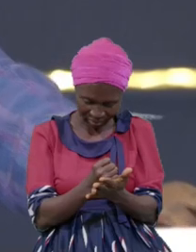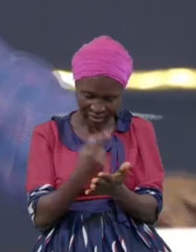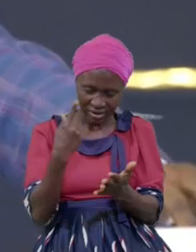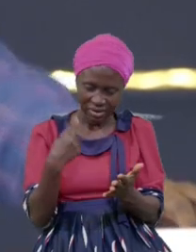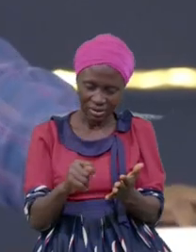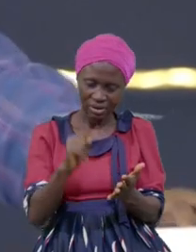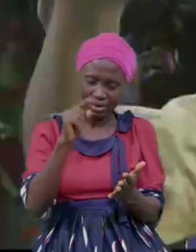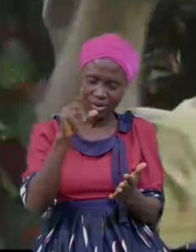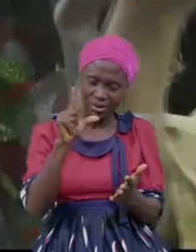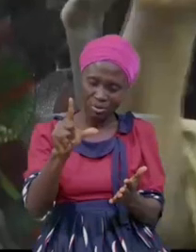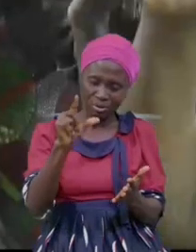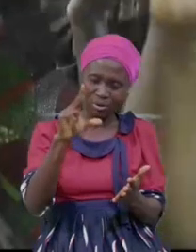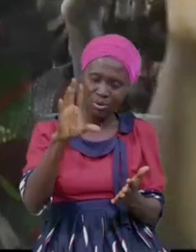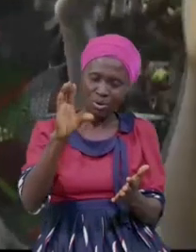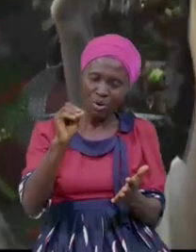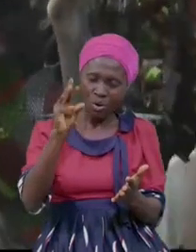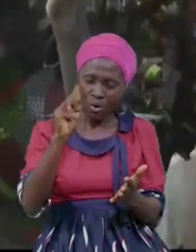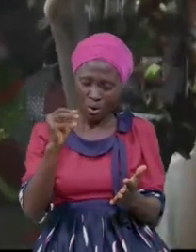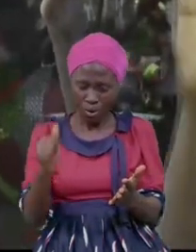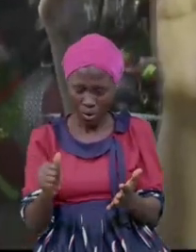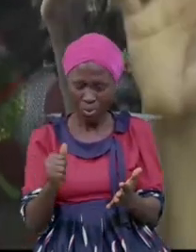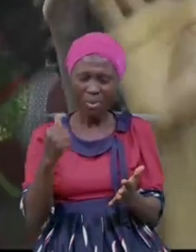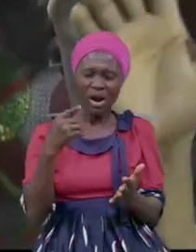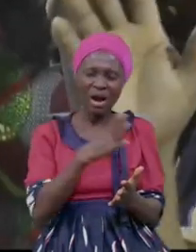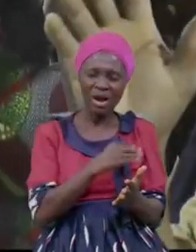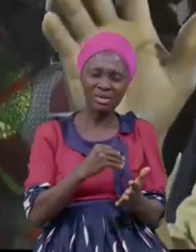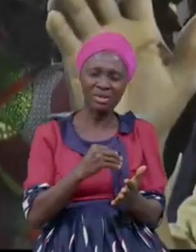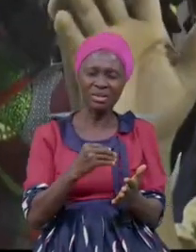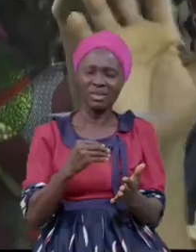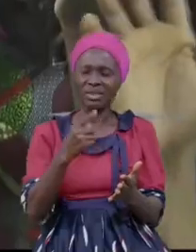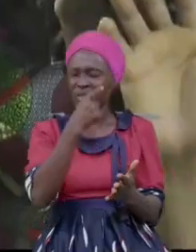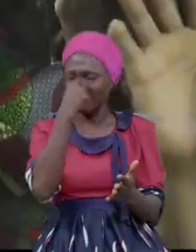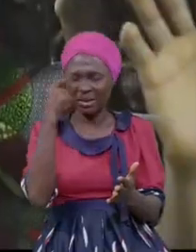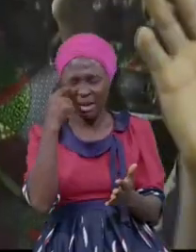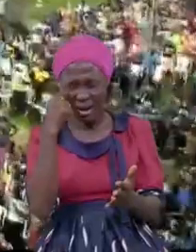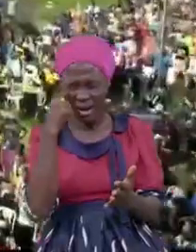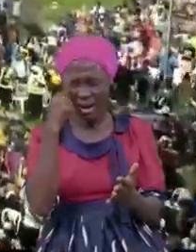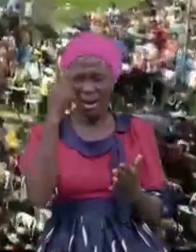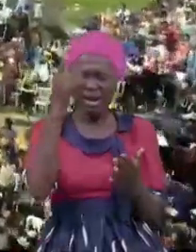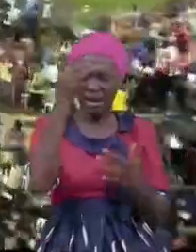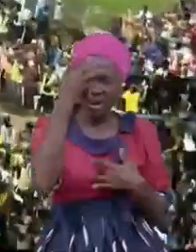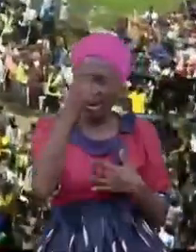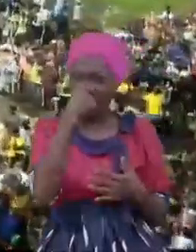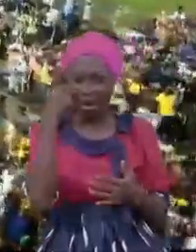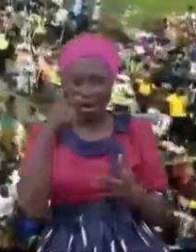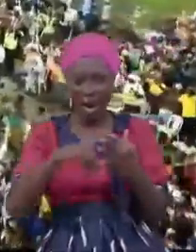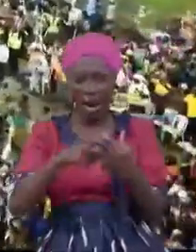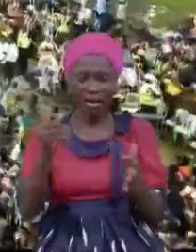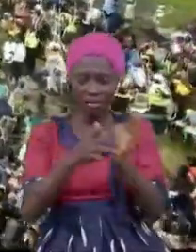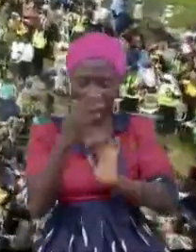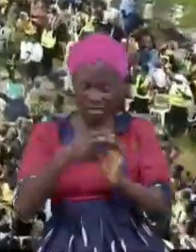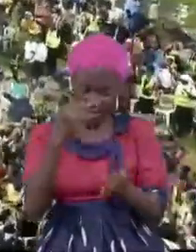Glaucome disparaît de la cataracte, disparaît de la... Les yeux affaiblis disparaissent au nom de